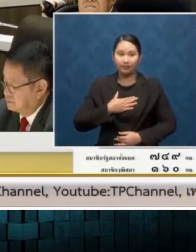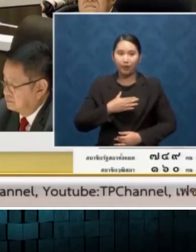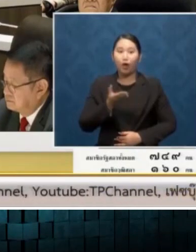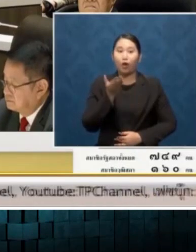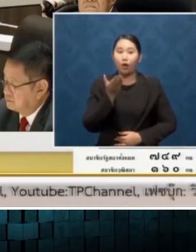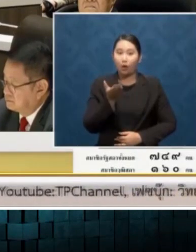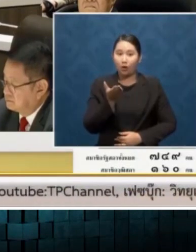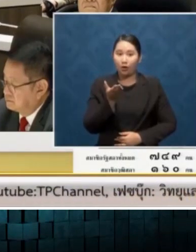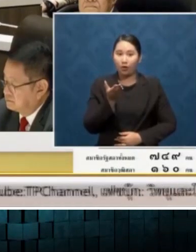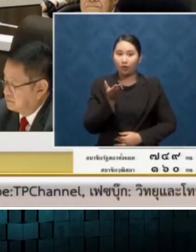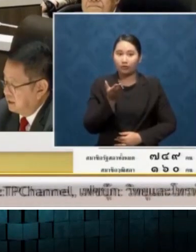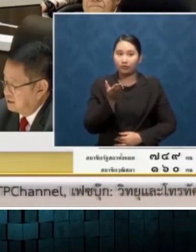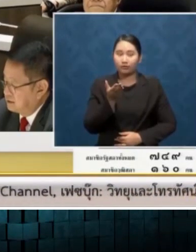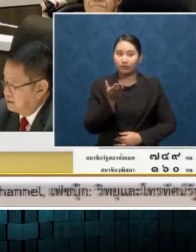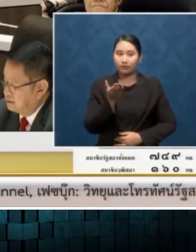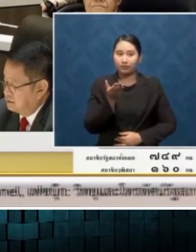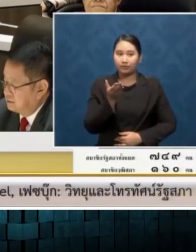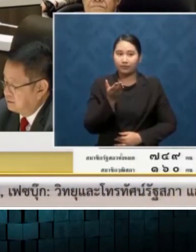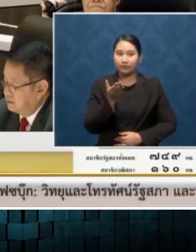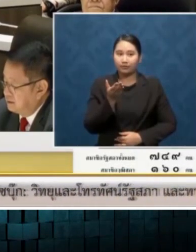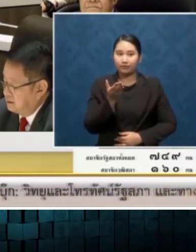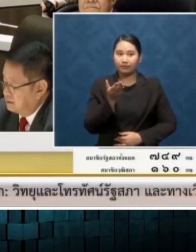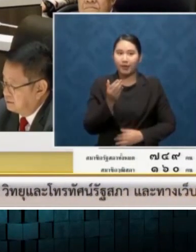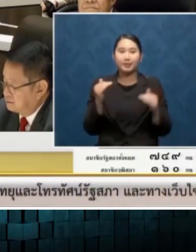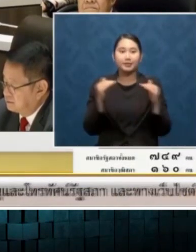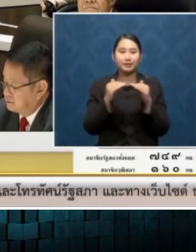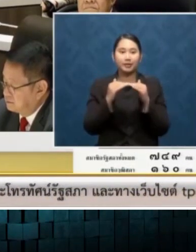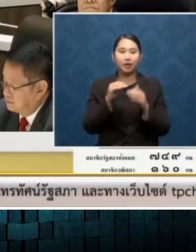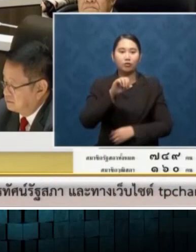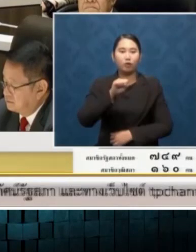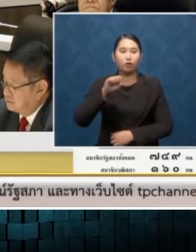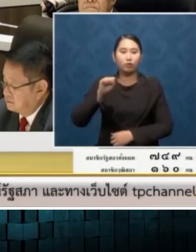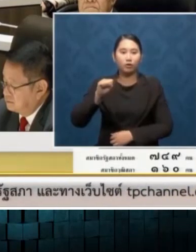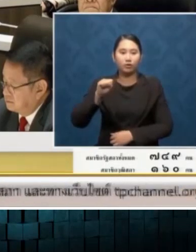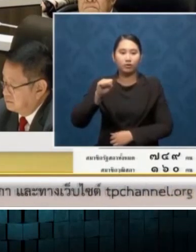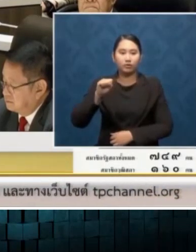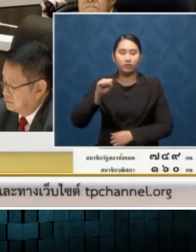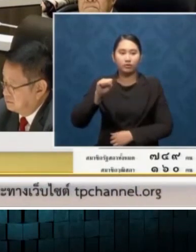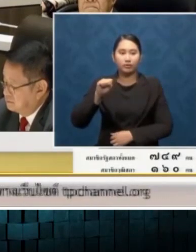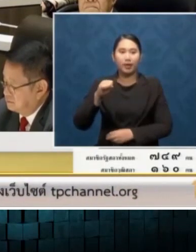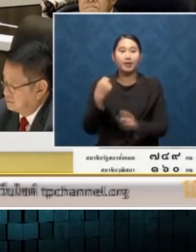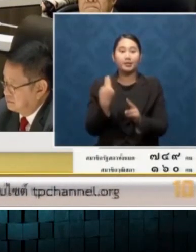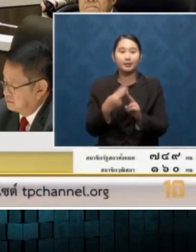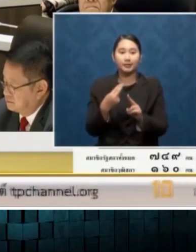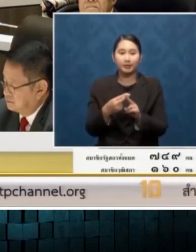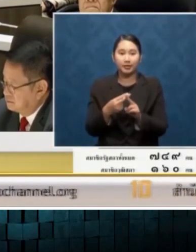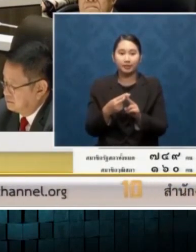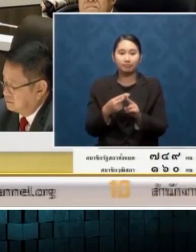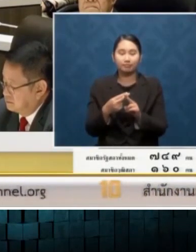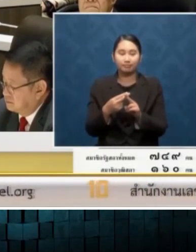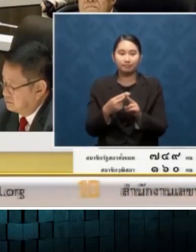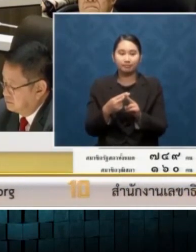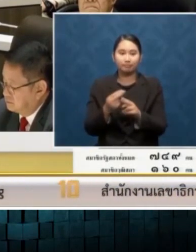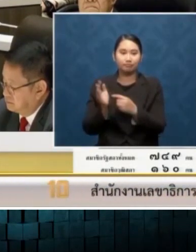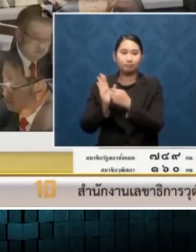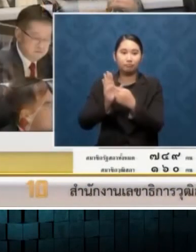พิทาแล้ว 2วันนี้จะไม่มีคู่แข่งก็คือคุณพิธาคนเดียวนะครับทีนี้